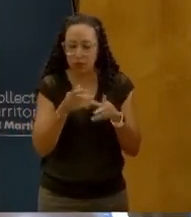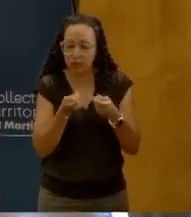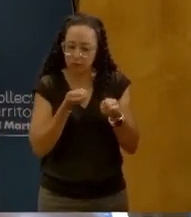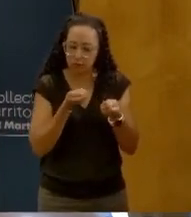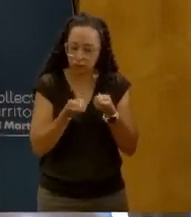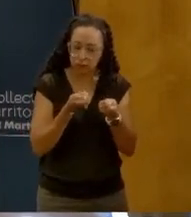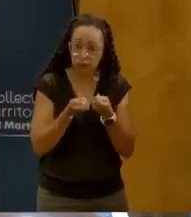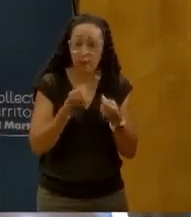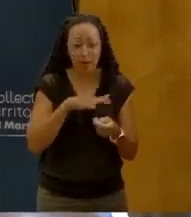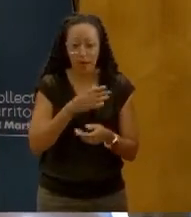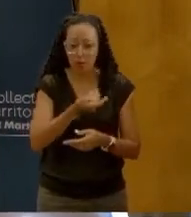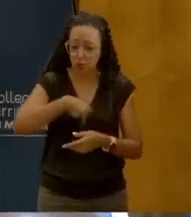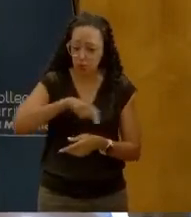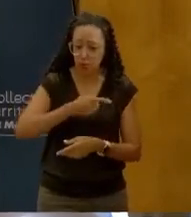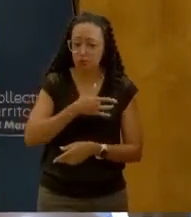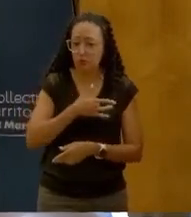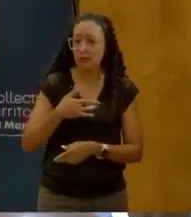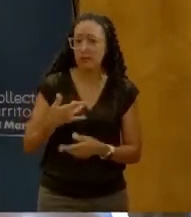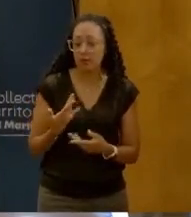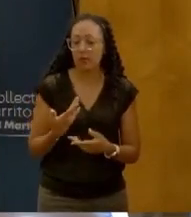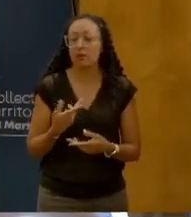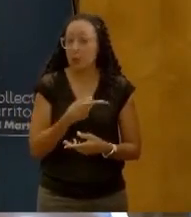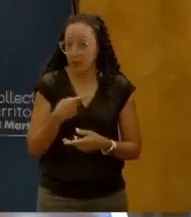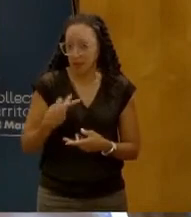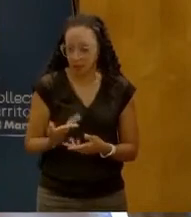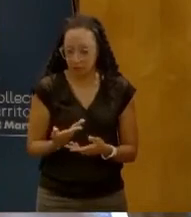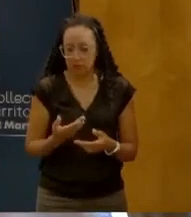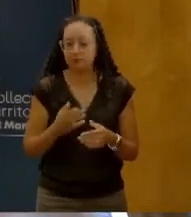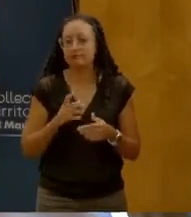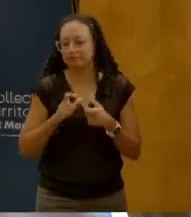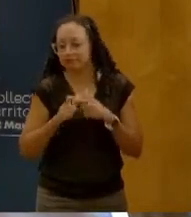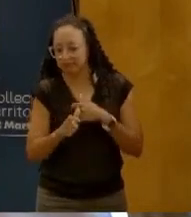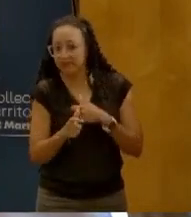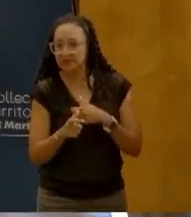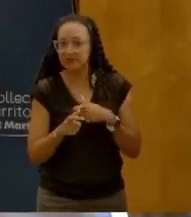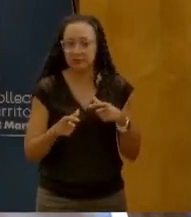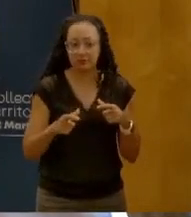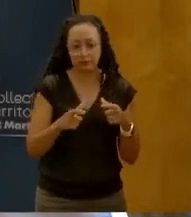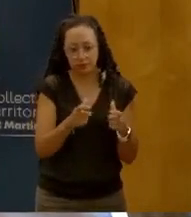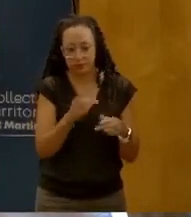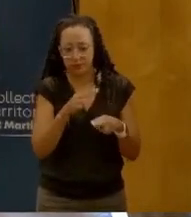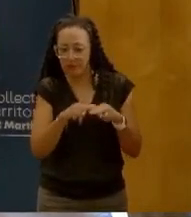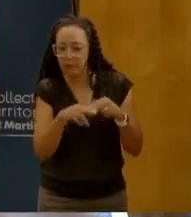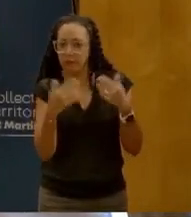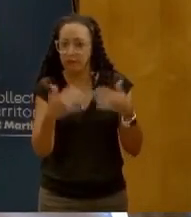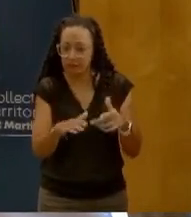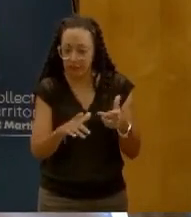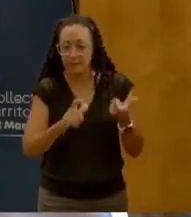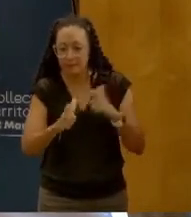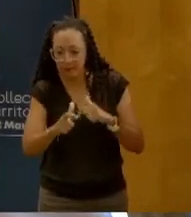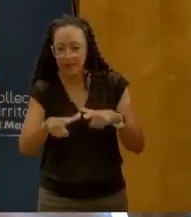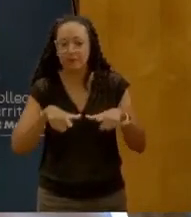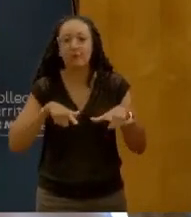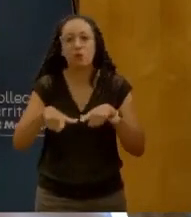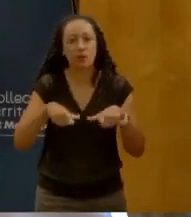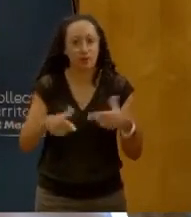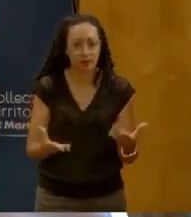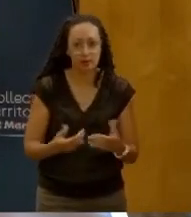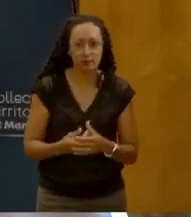propriétaire que nous sommes, et puis ensuite, une fois que l'immeuble est remis en état, on fait le bail de location. Parce que